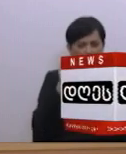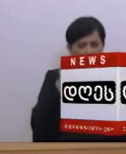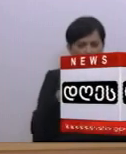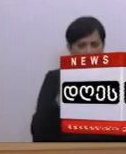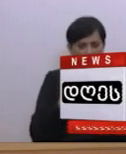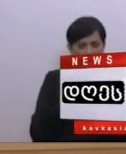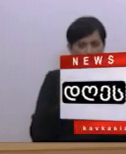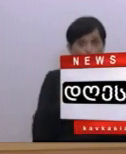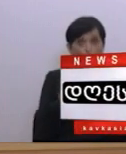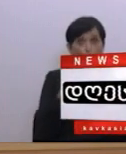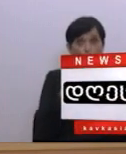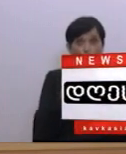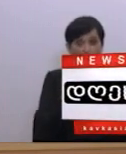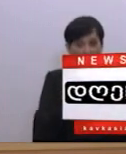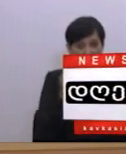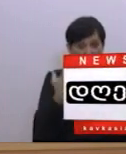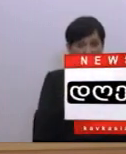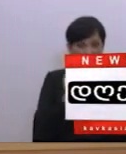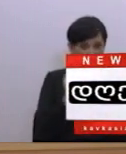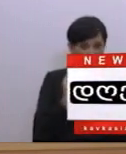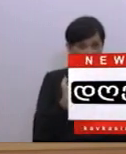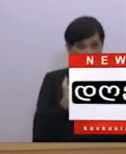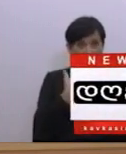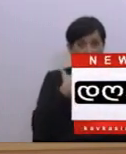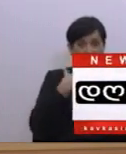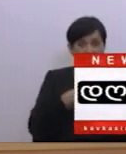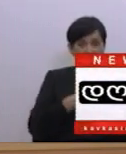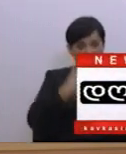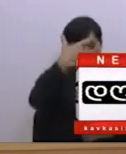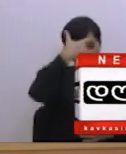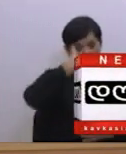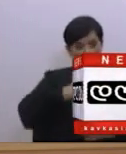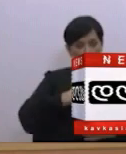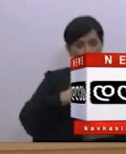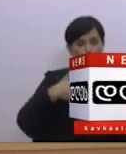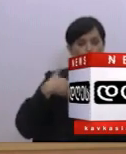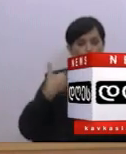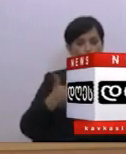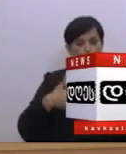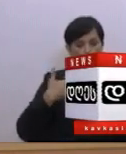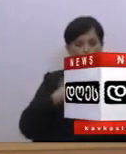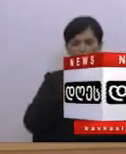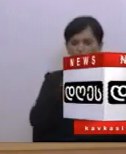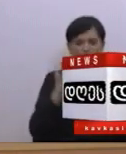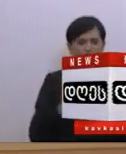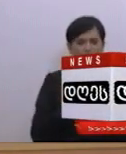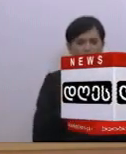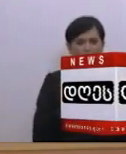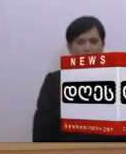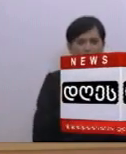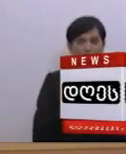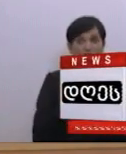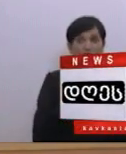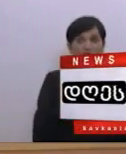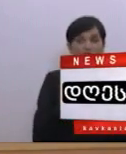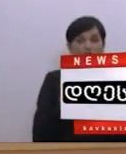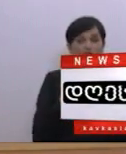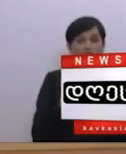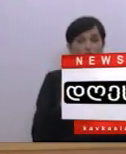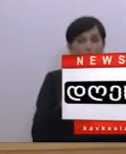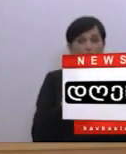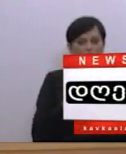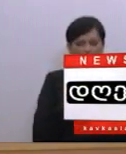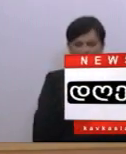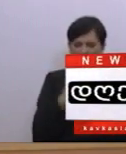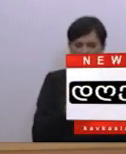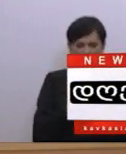ამისთვის? Ამას უნდა გვიყვებოდეთ თქვენ აქ. Საკუთარ თავს კი არ უნდა უმოცავდეთ, რომ ყველაფერი გააკეთეთ. Რა შეიძლებოდა? Იმიტომ რომ არ